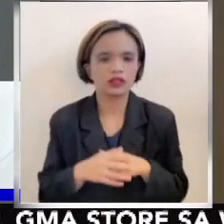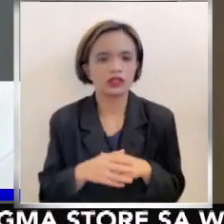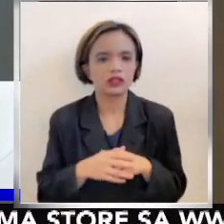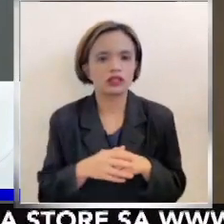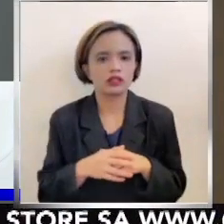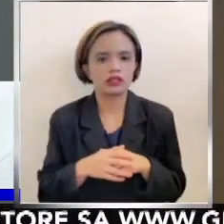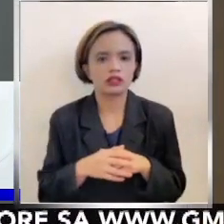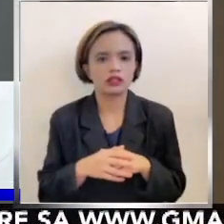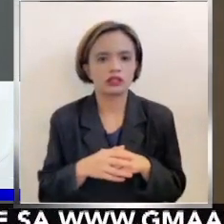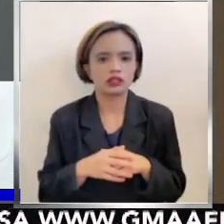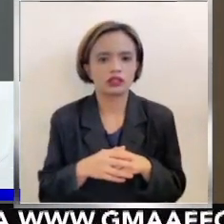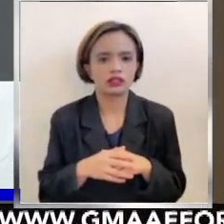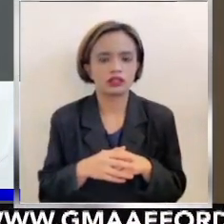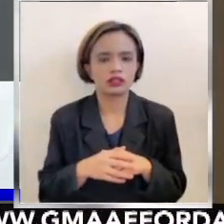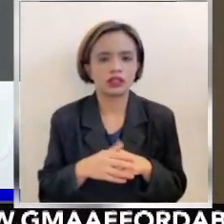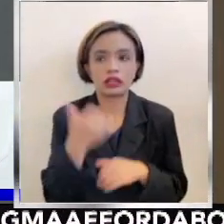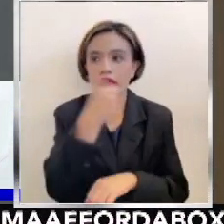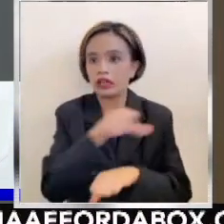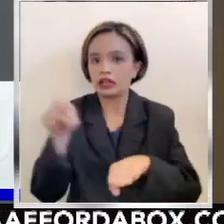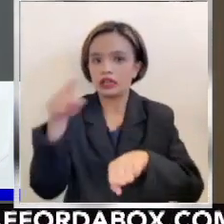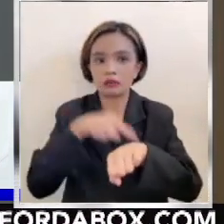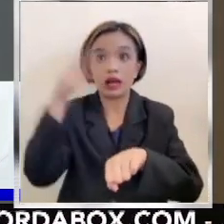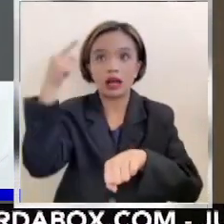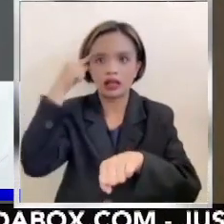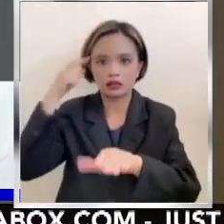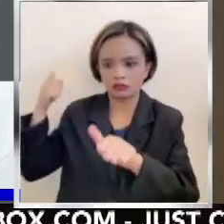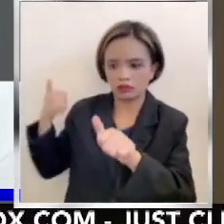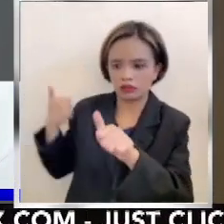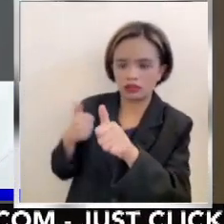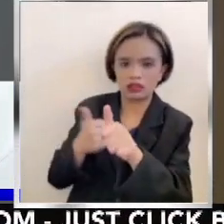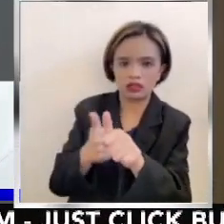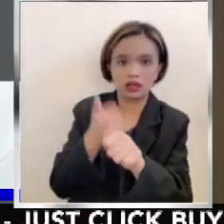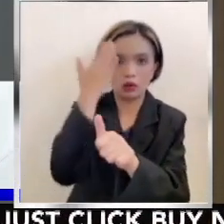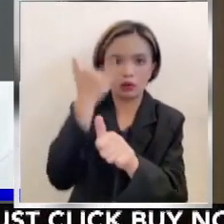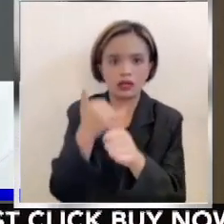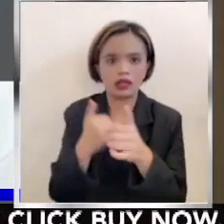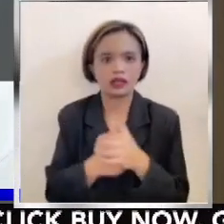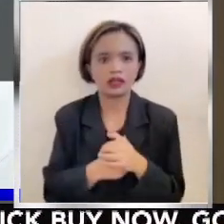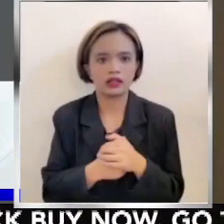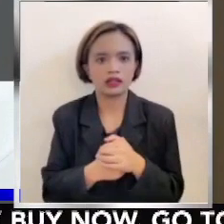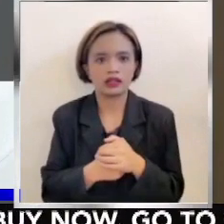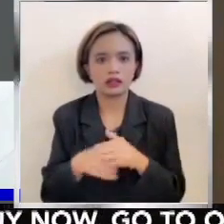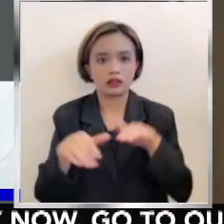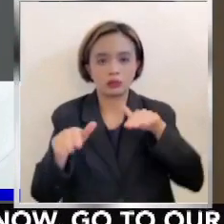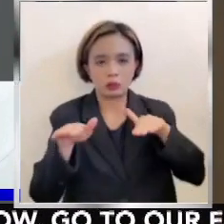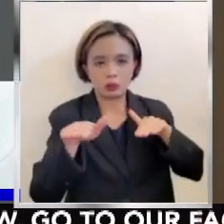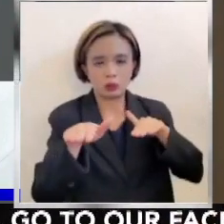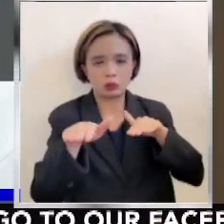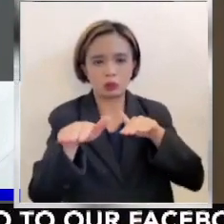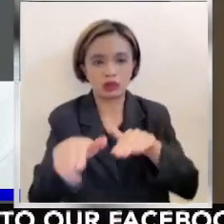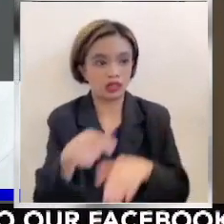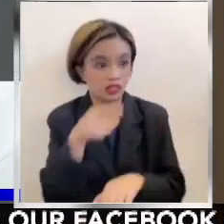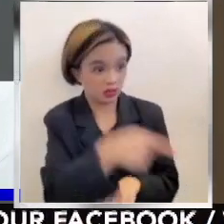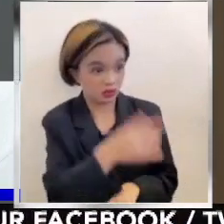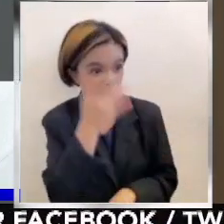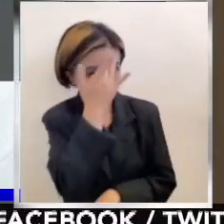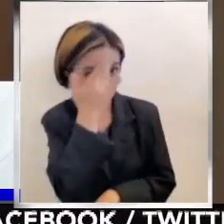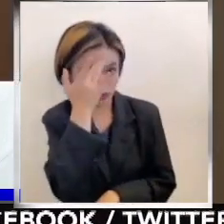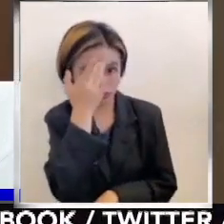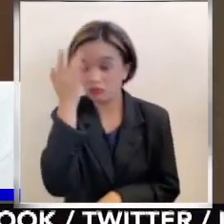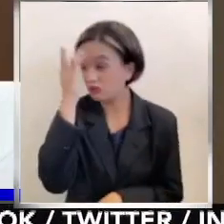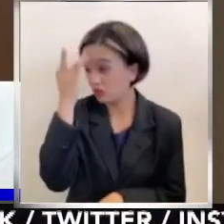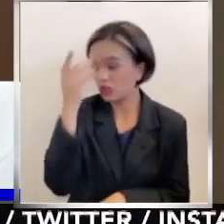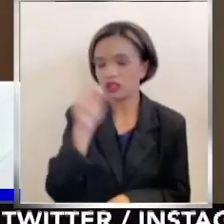Anytime kala namin may sumusunod sa amin. Kahit sobrang bilis na nung sasakyan namin. Na-trauma ka na. Oh, nalalamig nga ako